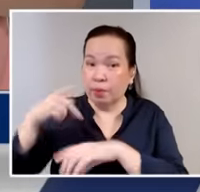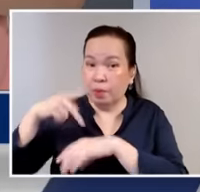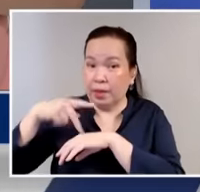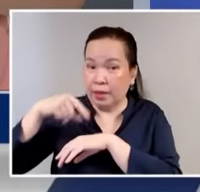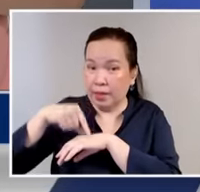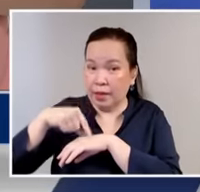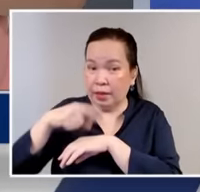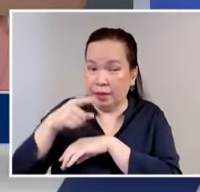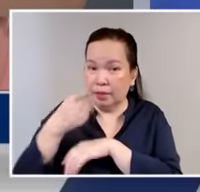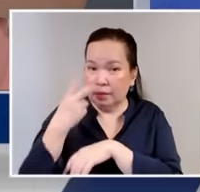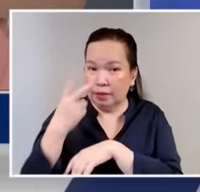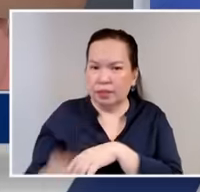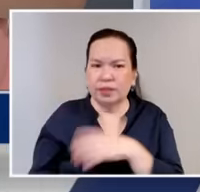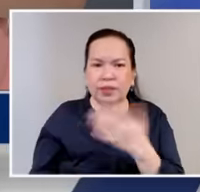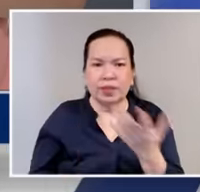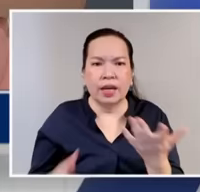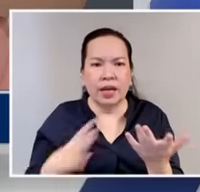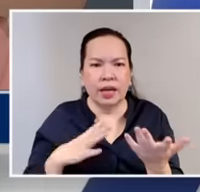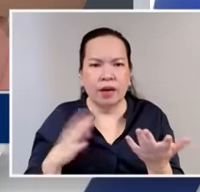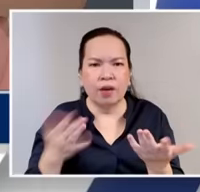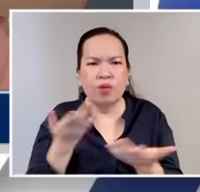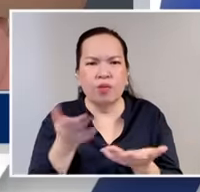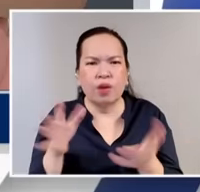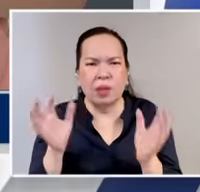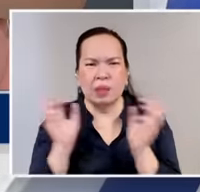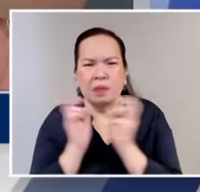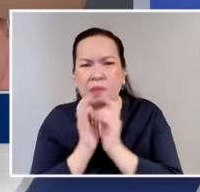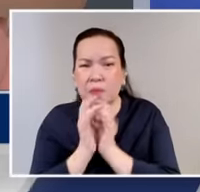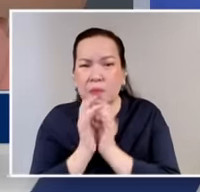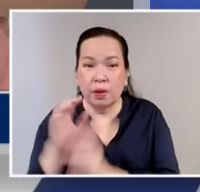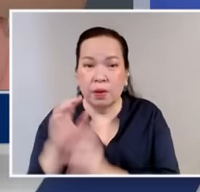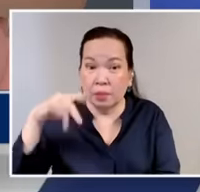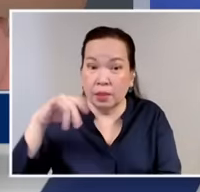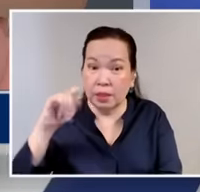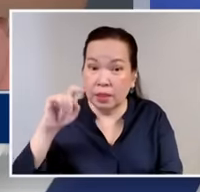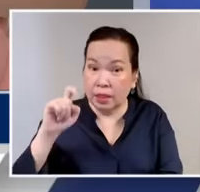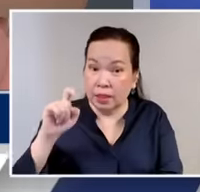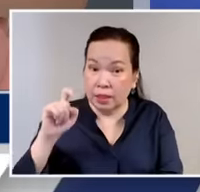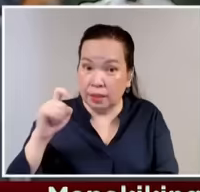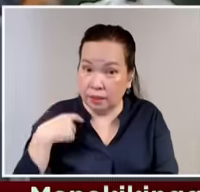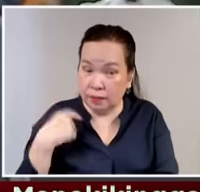gaano nakasikip dyan sa PITX ngayong Miyerkules Santo?